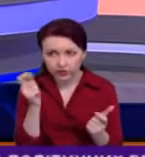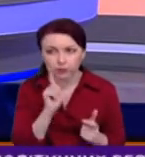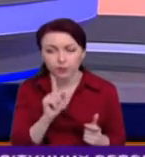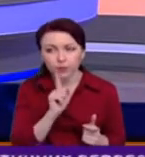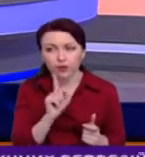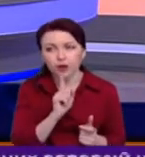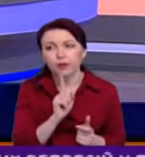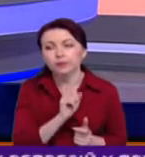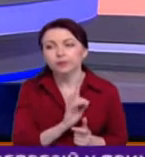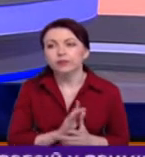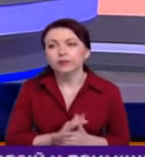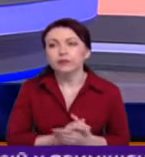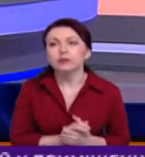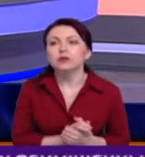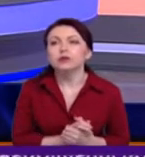широкий загал.